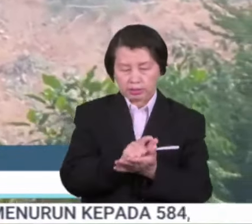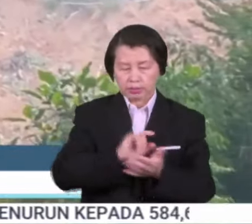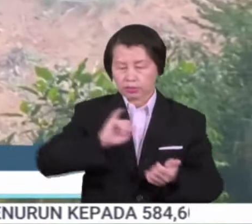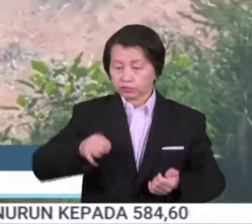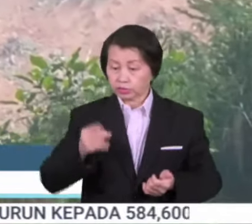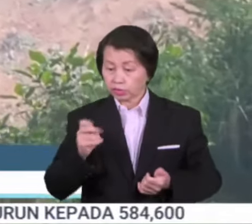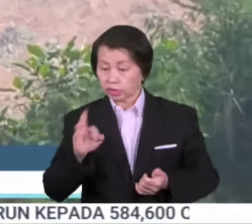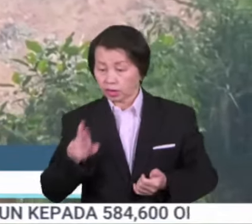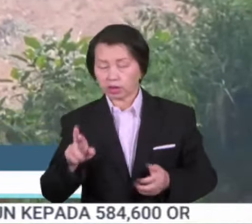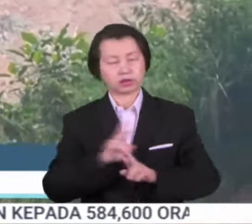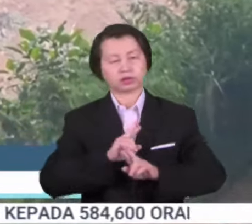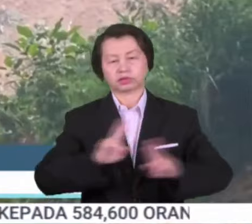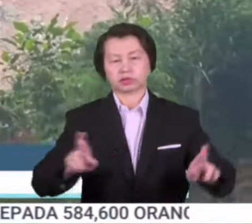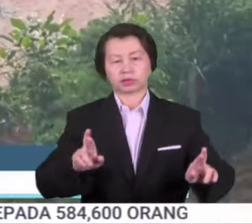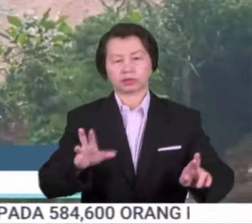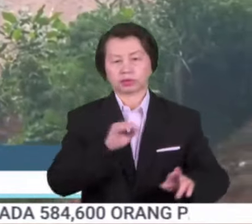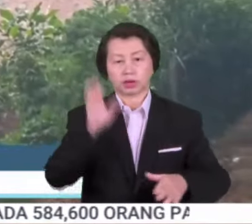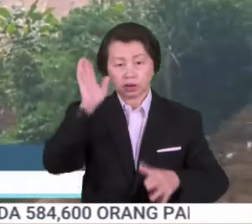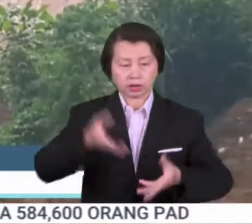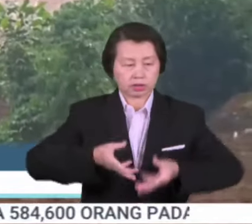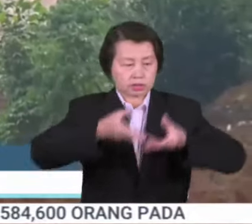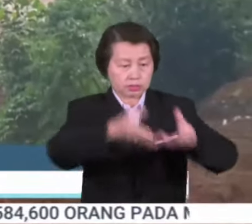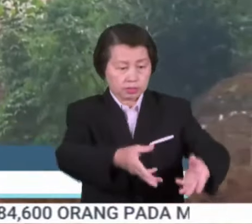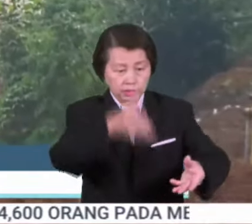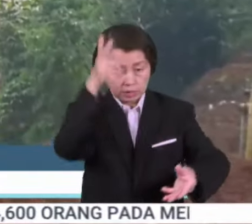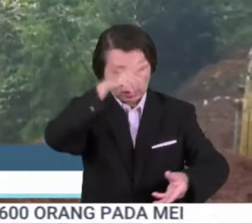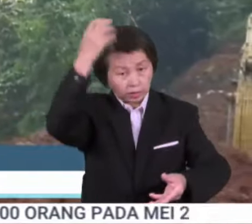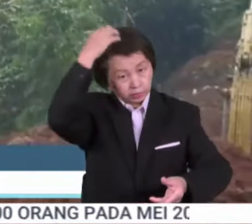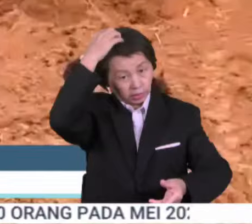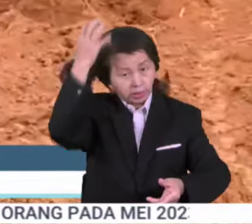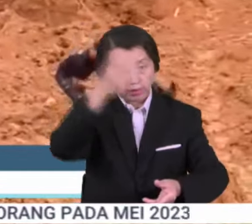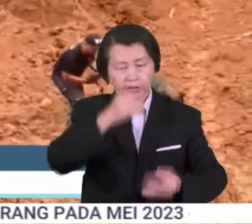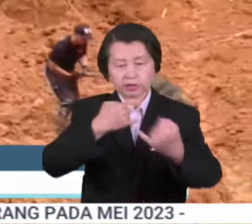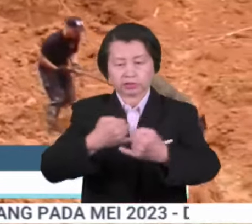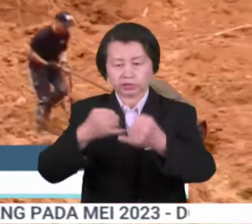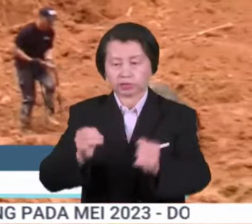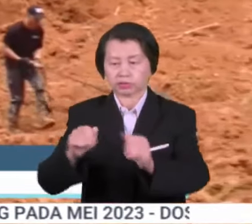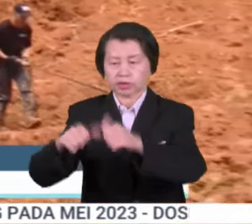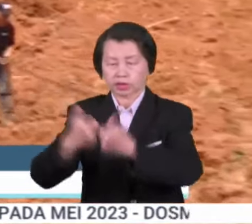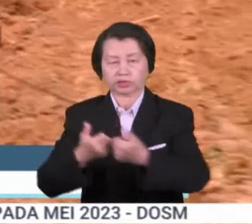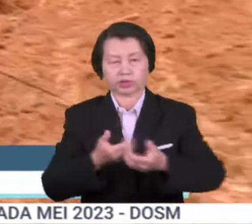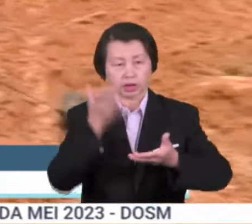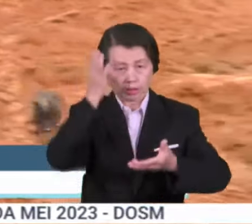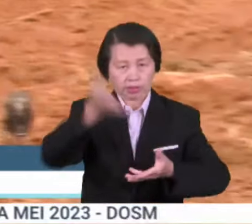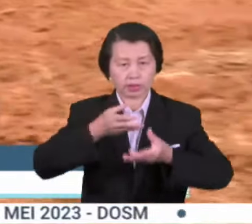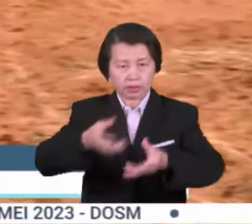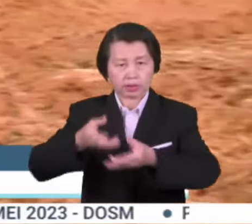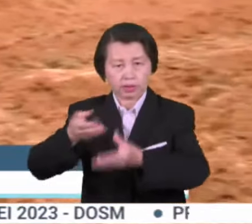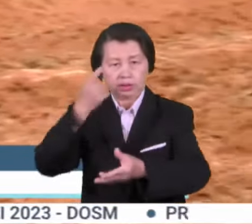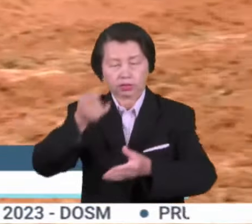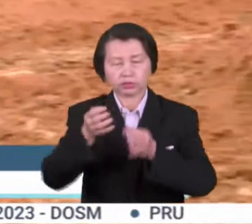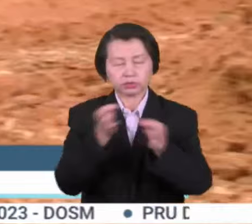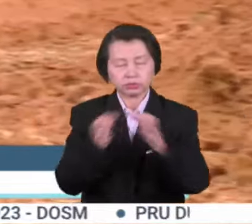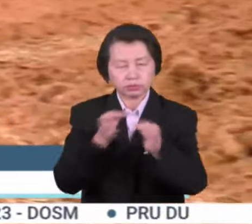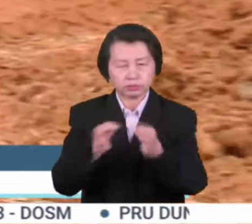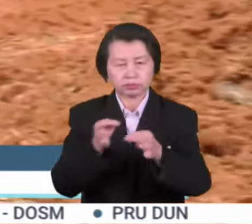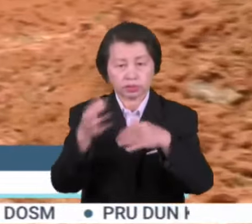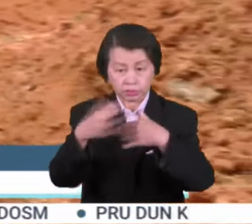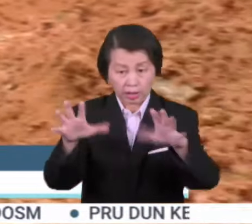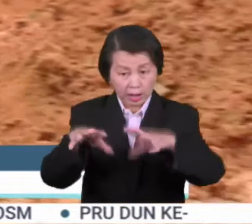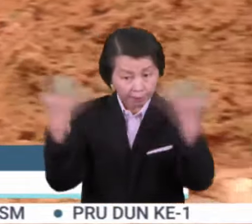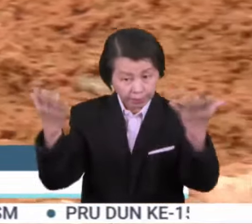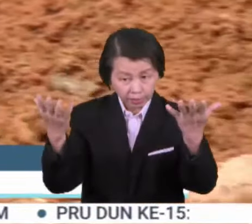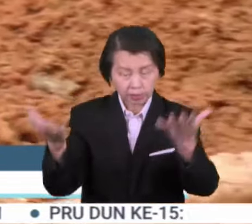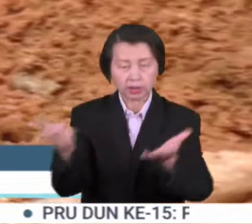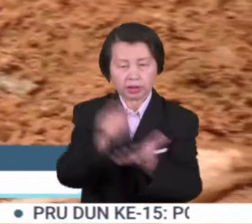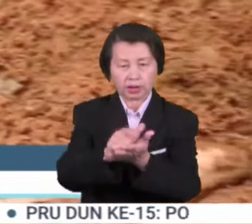siap sepenuhnya. Ia kemudian diserah kepada Kerajaan Selangor selain beberapa jabatan dan agensi berkaitan untuk ulasan. Setelah selesai,